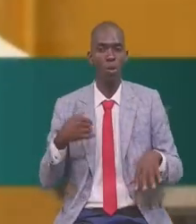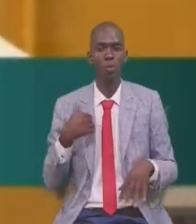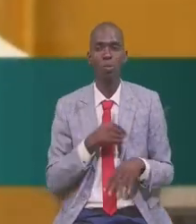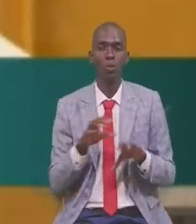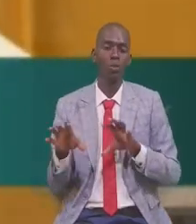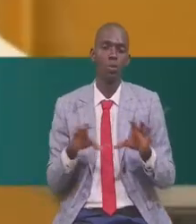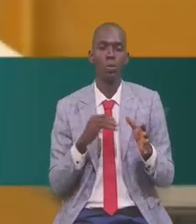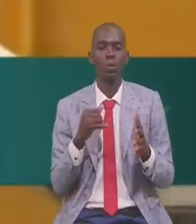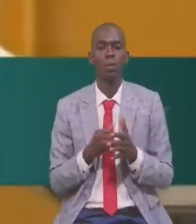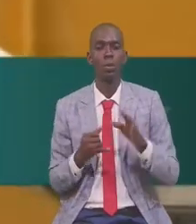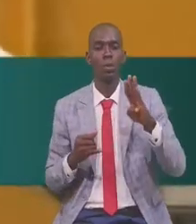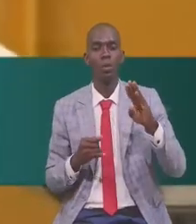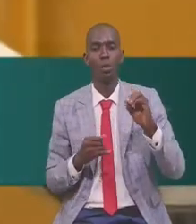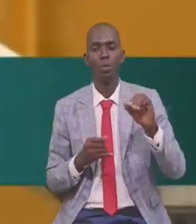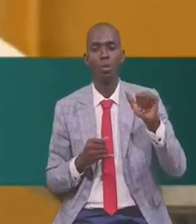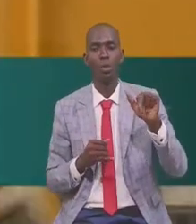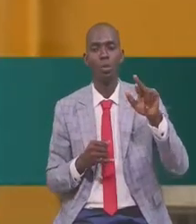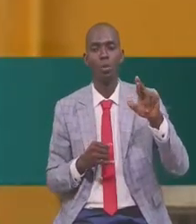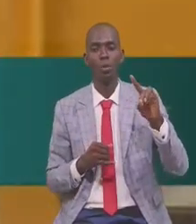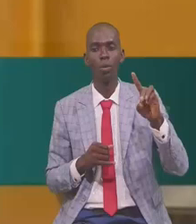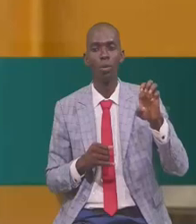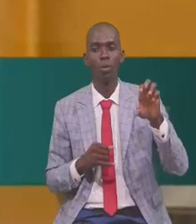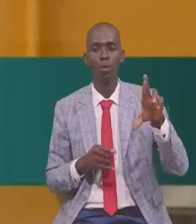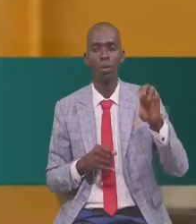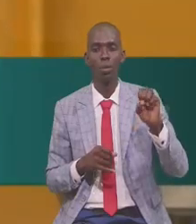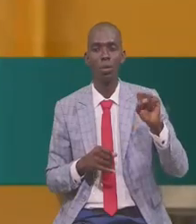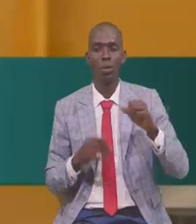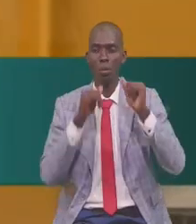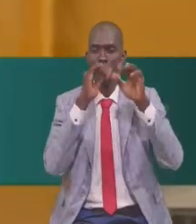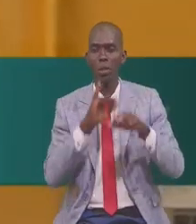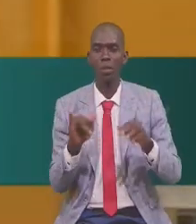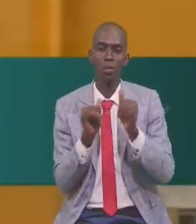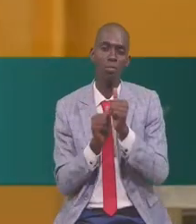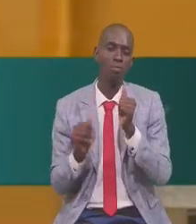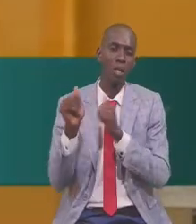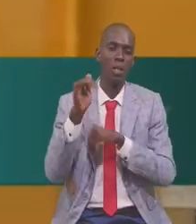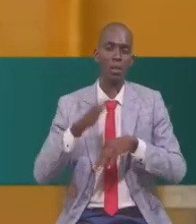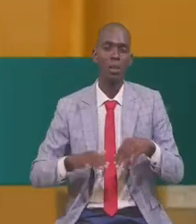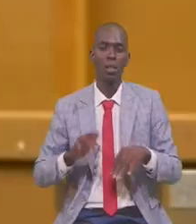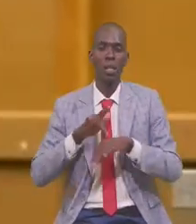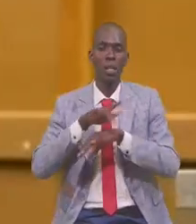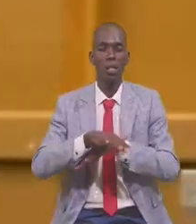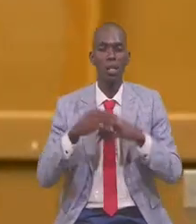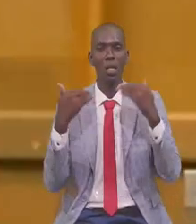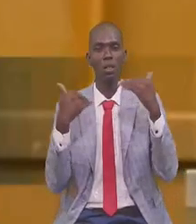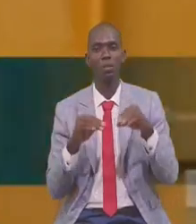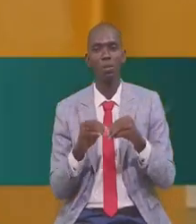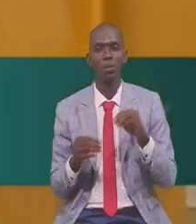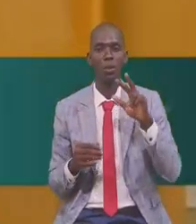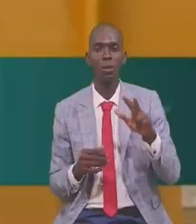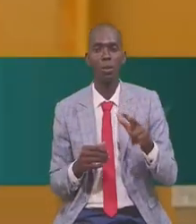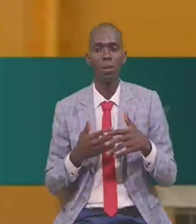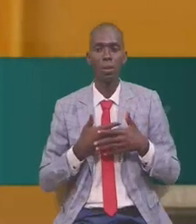Les bénédictions sans limite, plus grandes que les limitations précédentes. Troisièmement, les bénédictions.